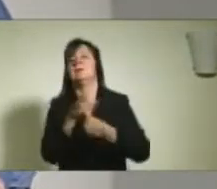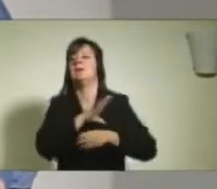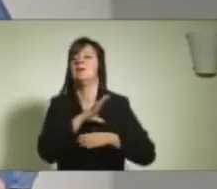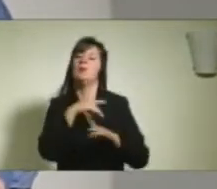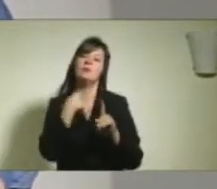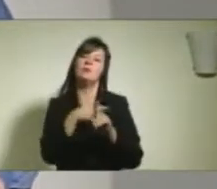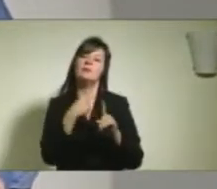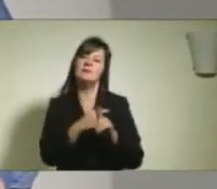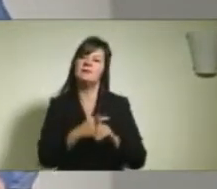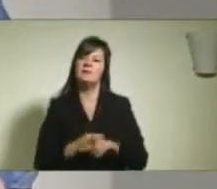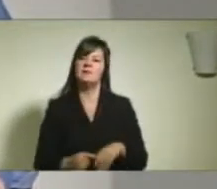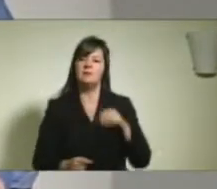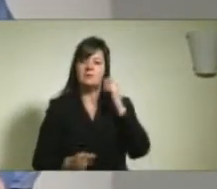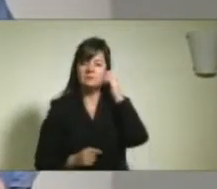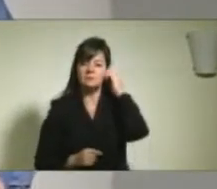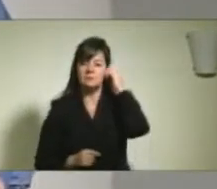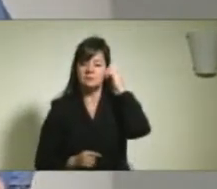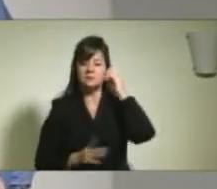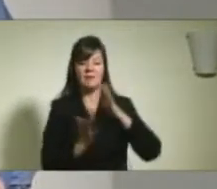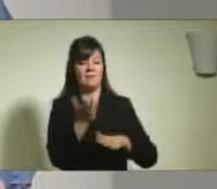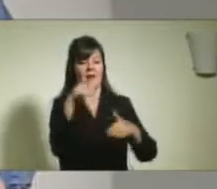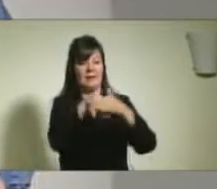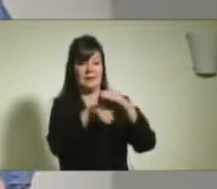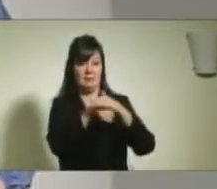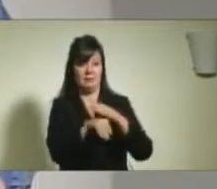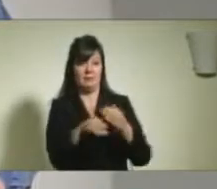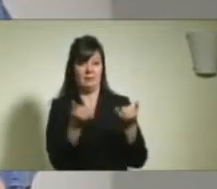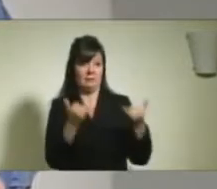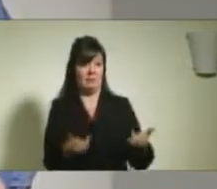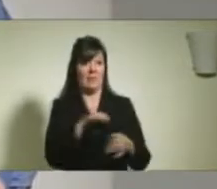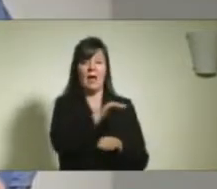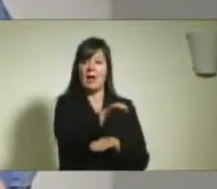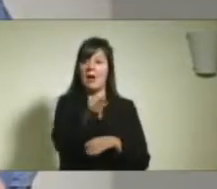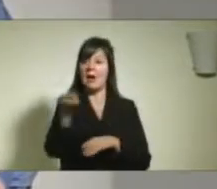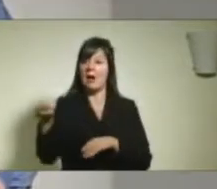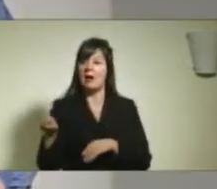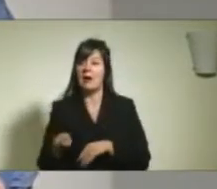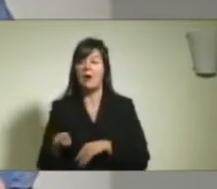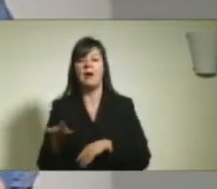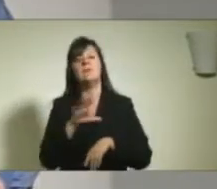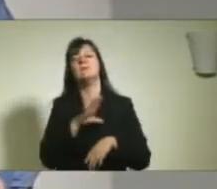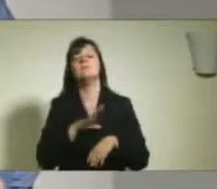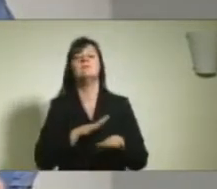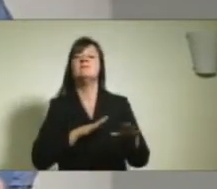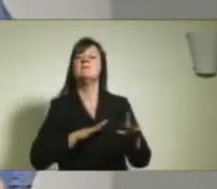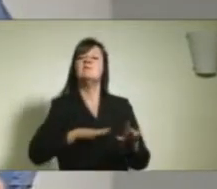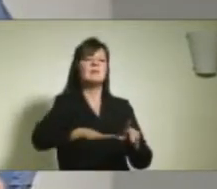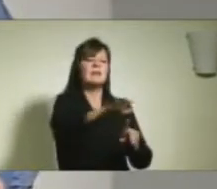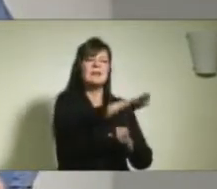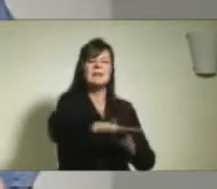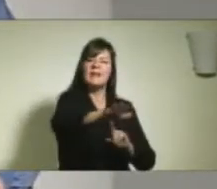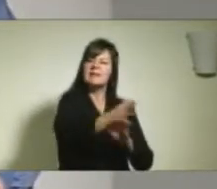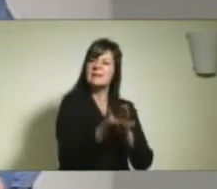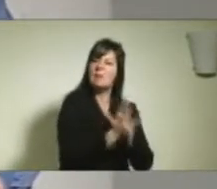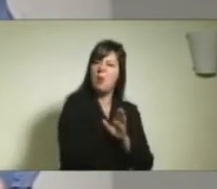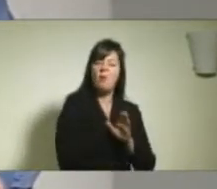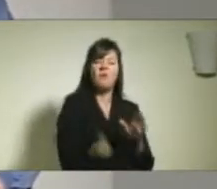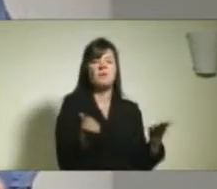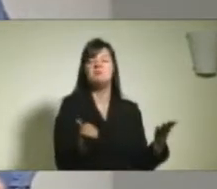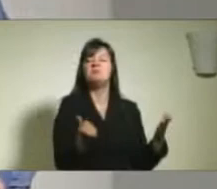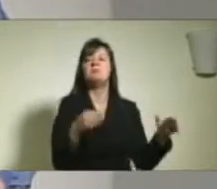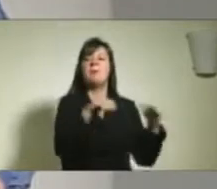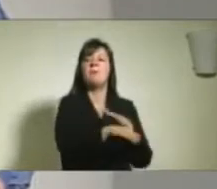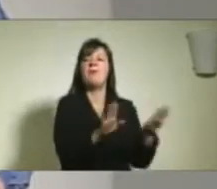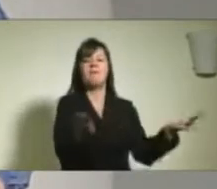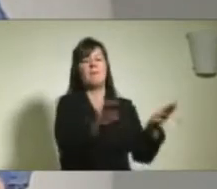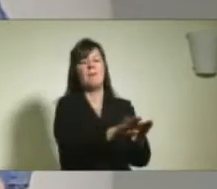aux banques. Par exemple, les banques se sont retirées des quartiers les plus défavorisés. Et qu'est-ce qui a remplacé